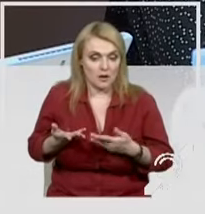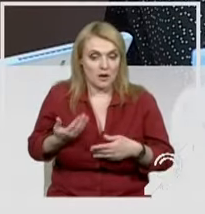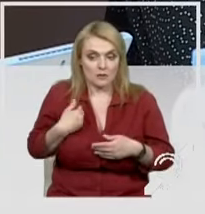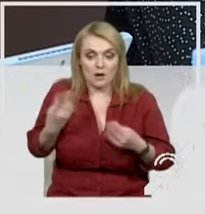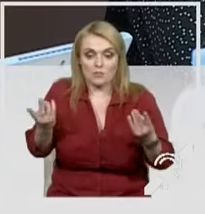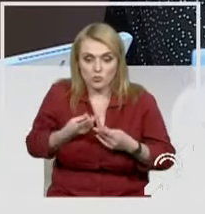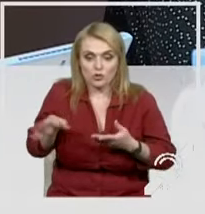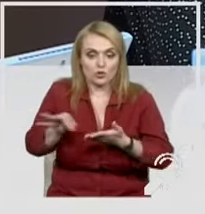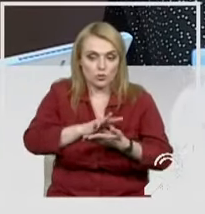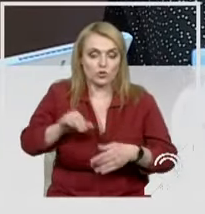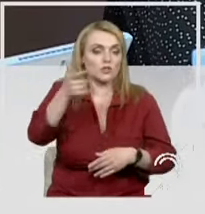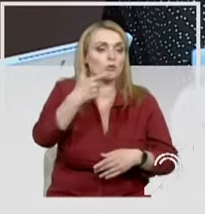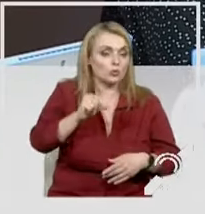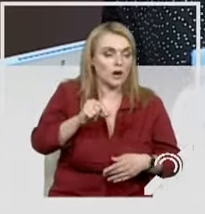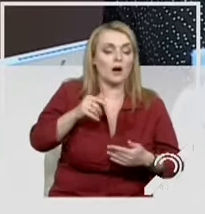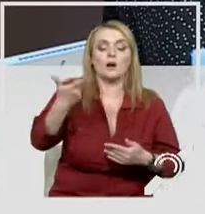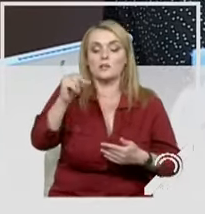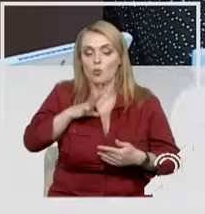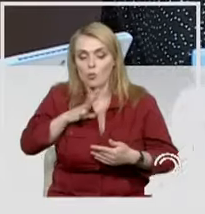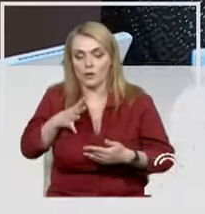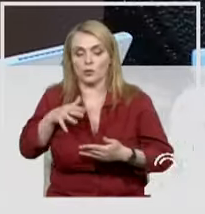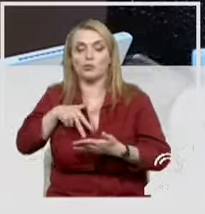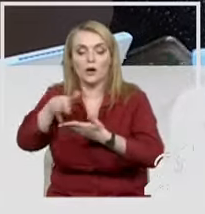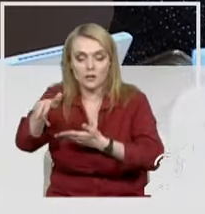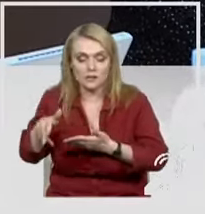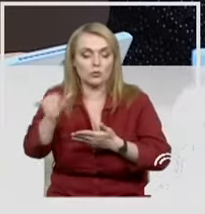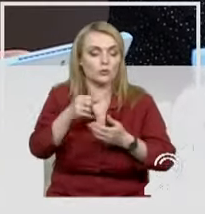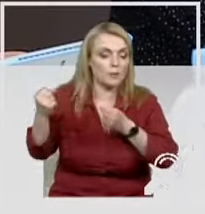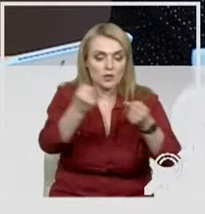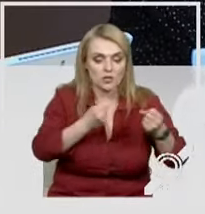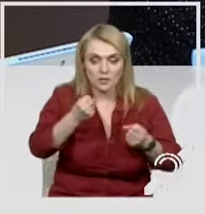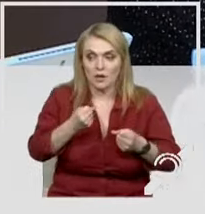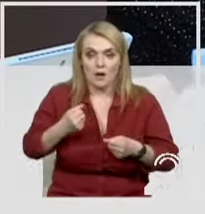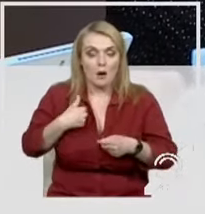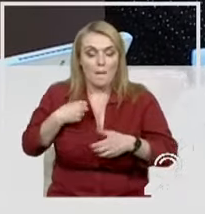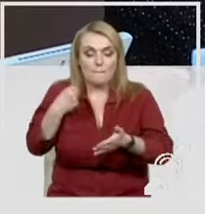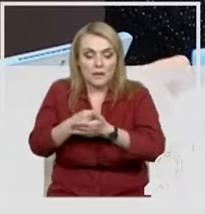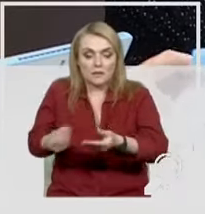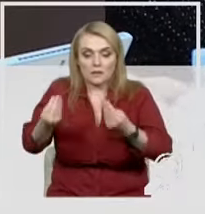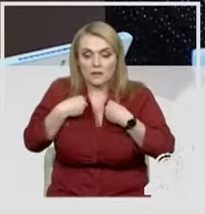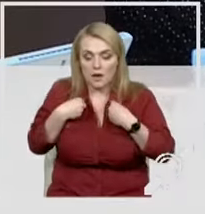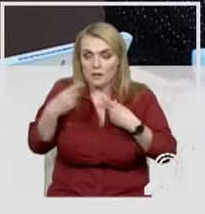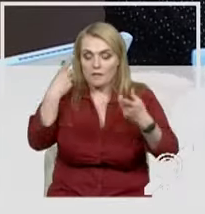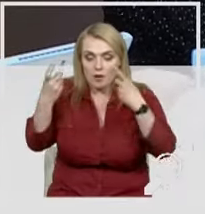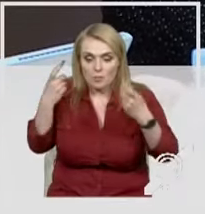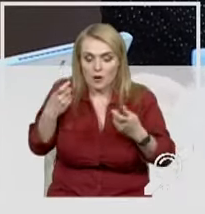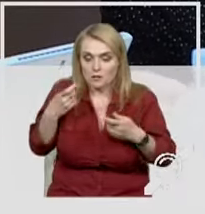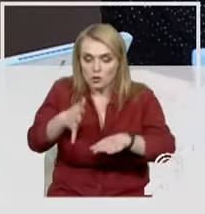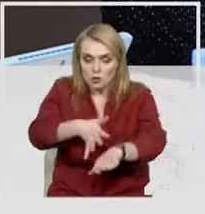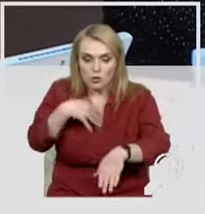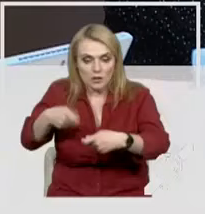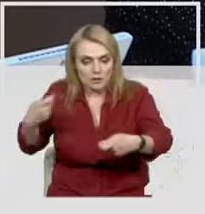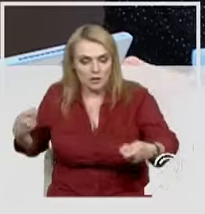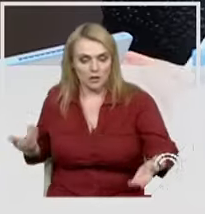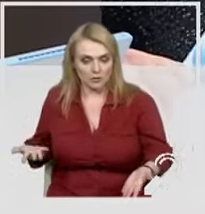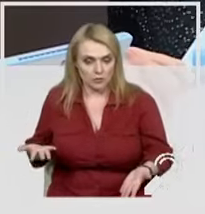sunt cu vizibilitate în spațiu public, noi nu vrem să facem interferință în viața privată a oamenilor, dar acolo unde vorbim de